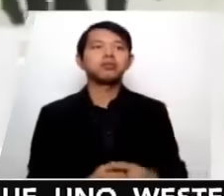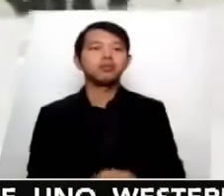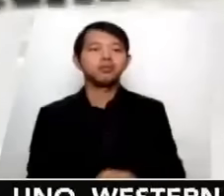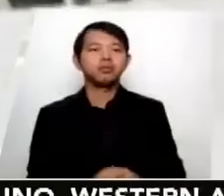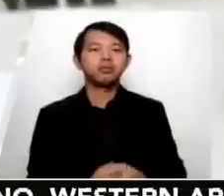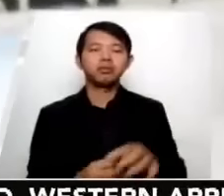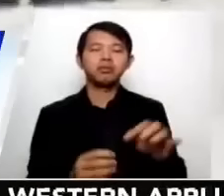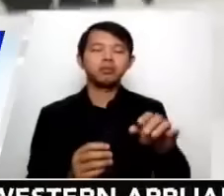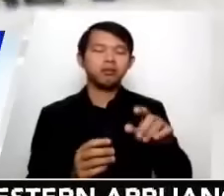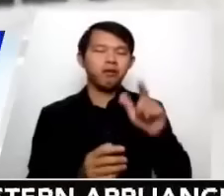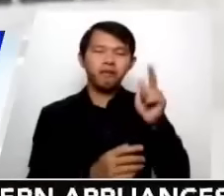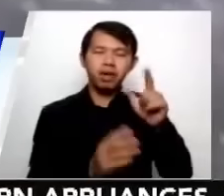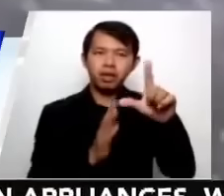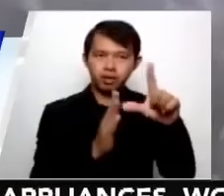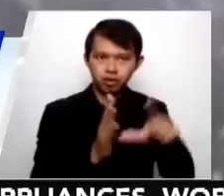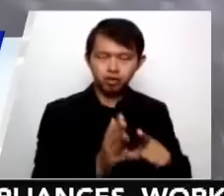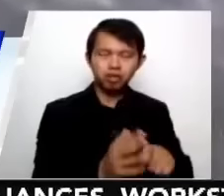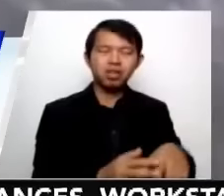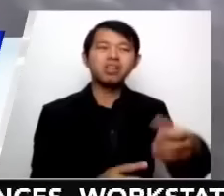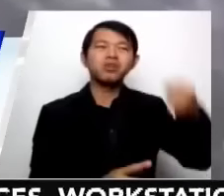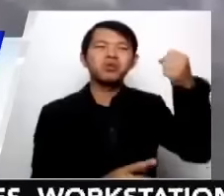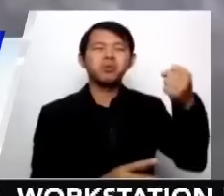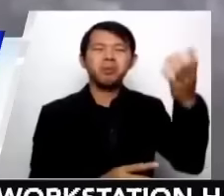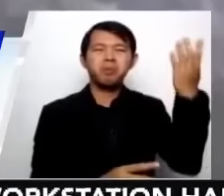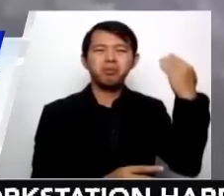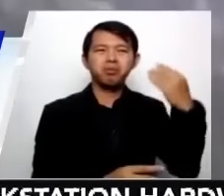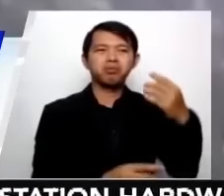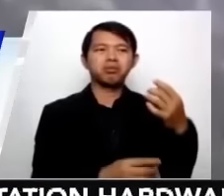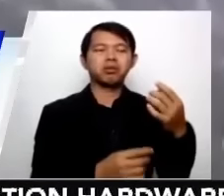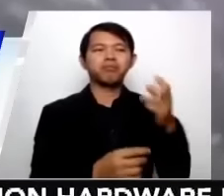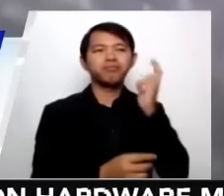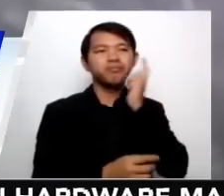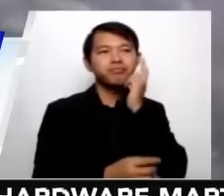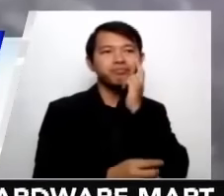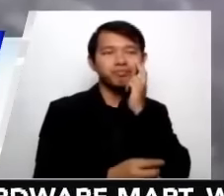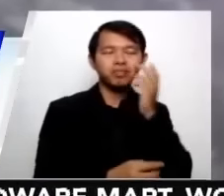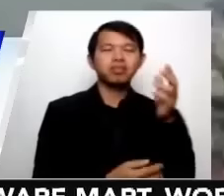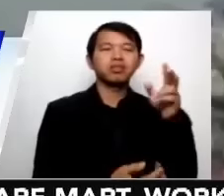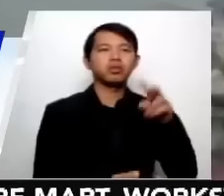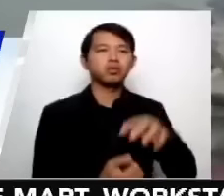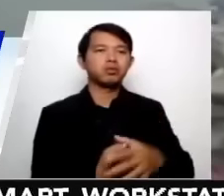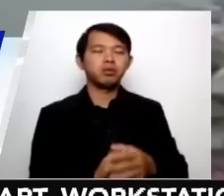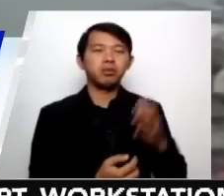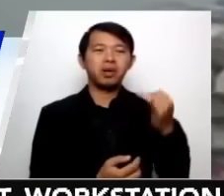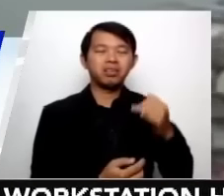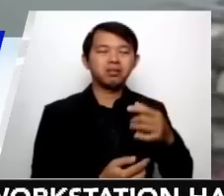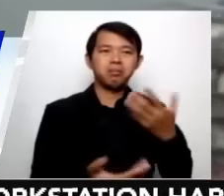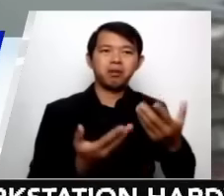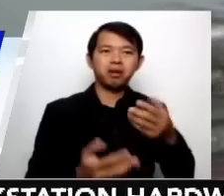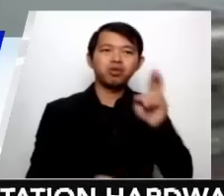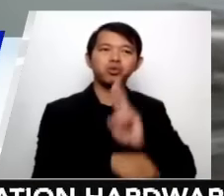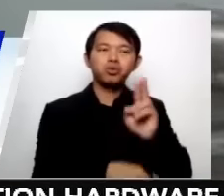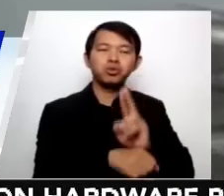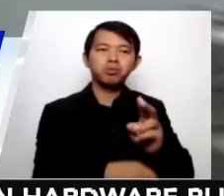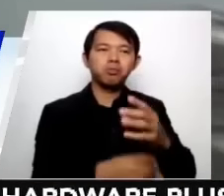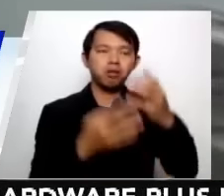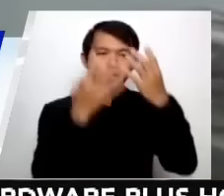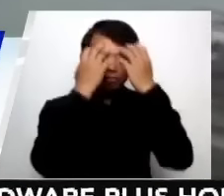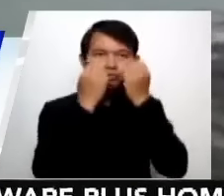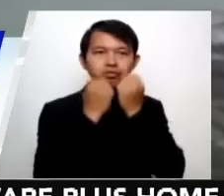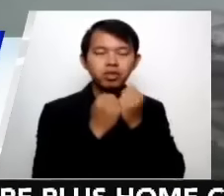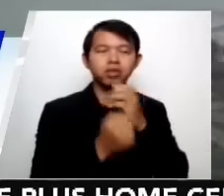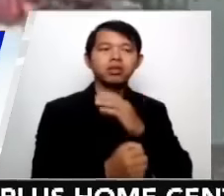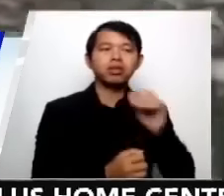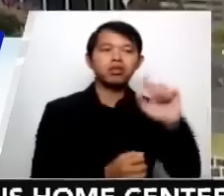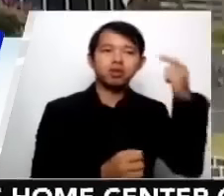ng Administrasyong Duterte noong 2018 dahil sa pangambang magagamit ito ng mga terorista at mga kalaban ng gobyerno gaya ng nangyari sa